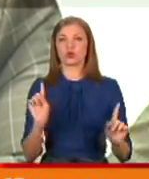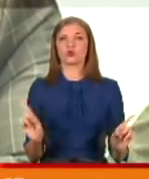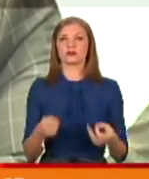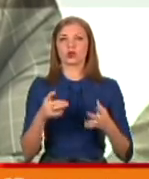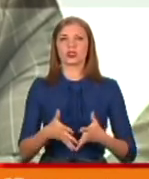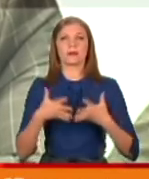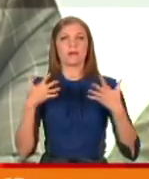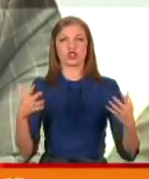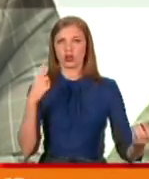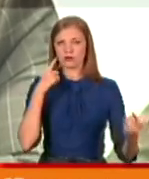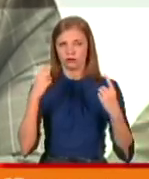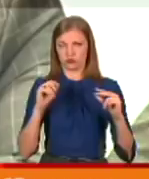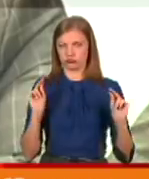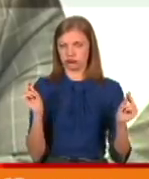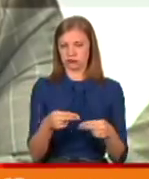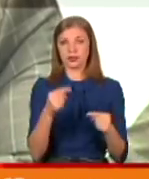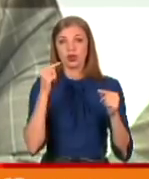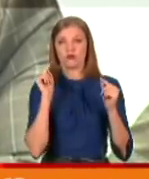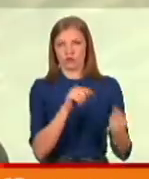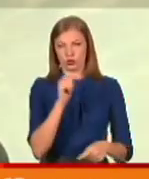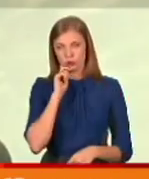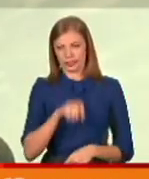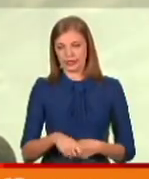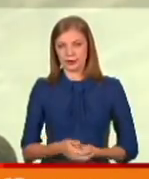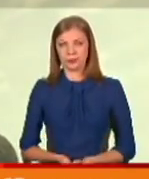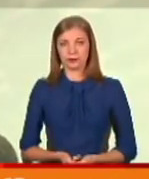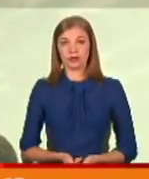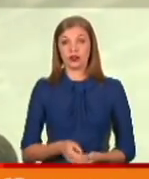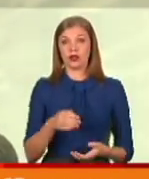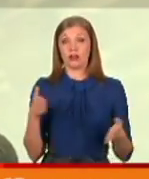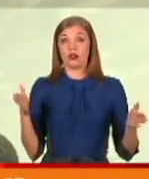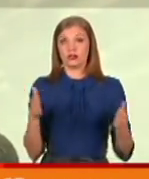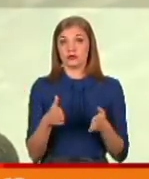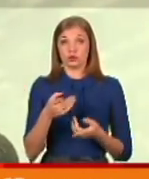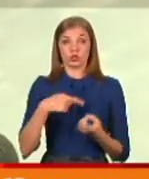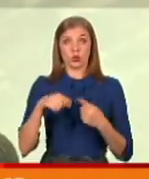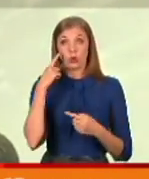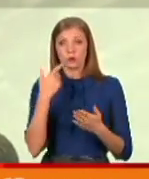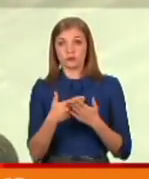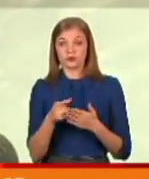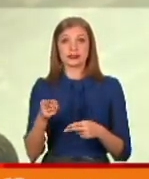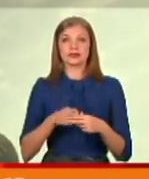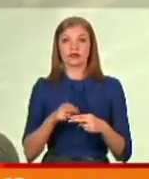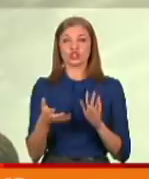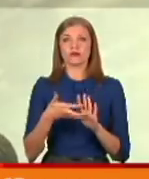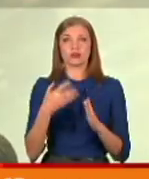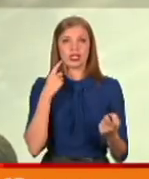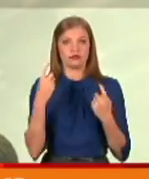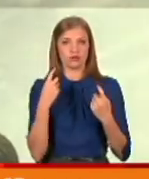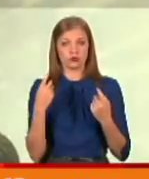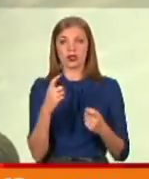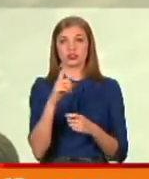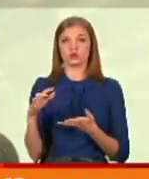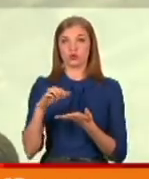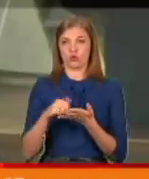створення масштабної інформаційної кампанії, спрямованої проти України. Звузити коло версій слідчим заважає брак інформації.